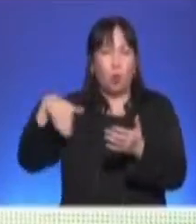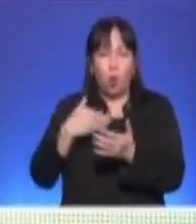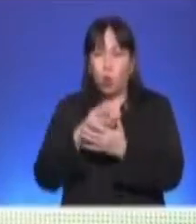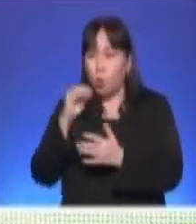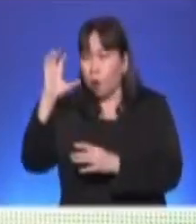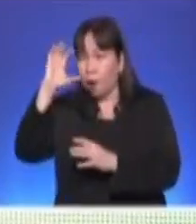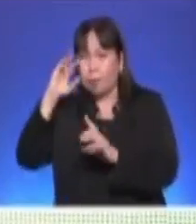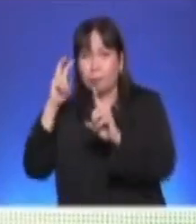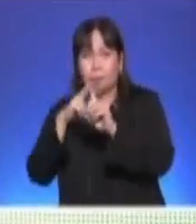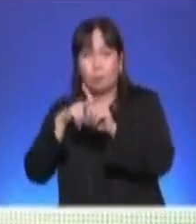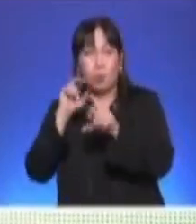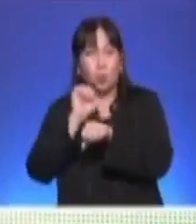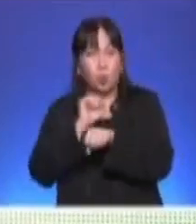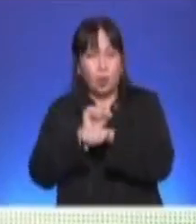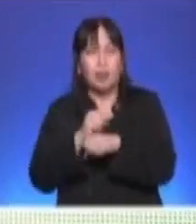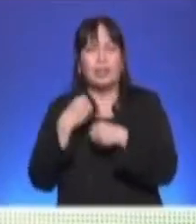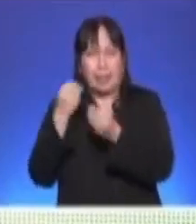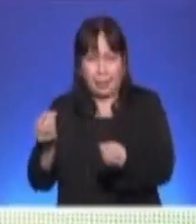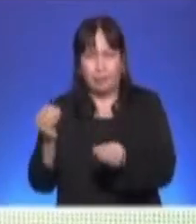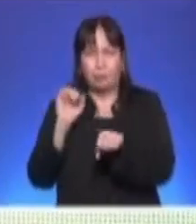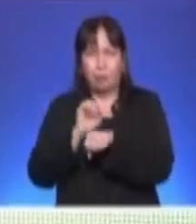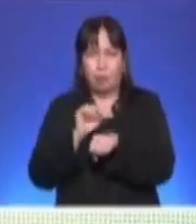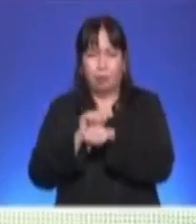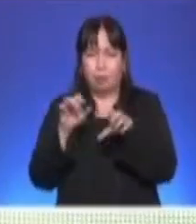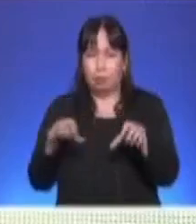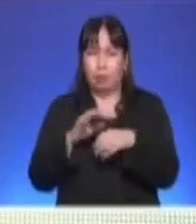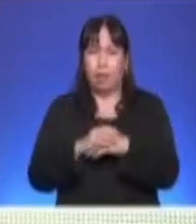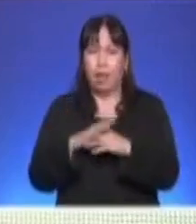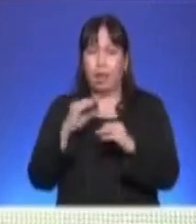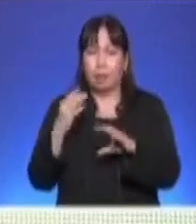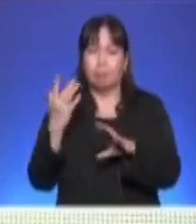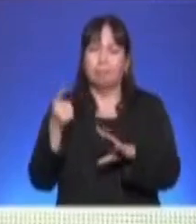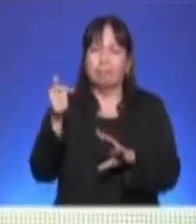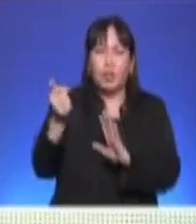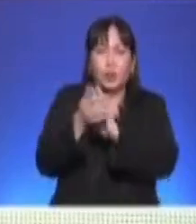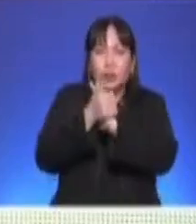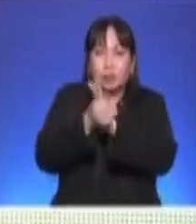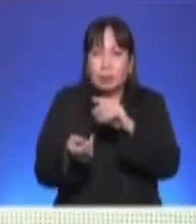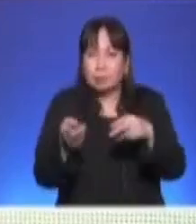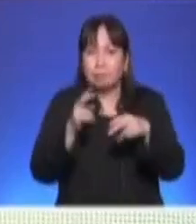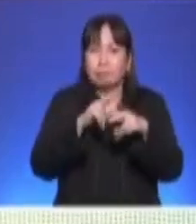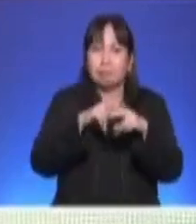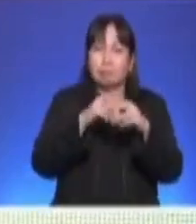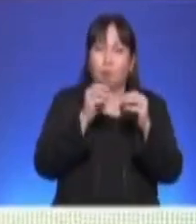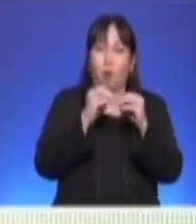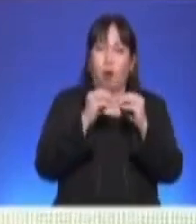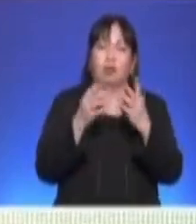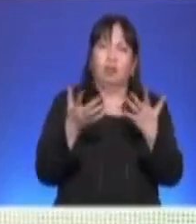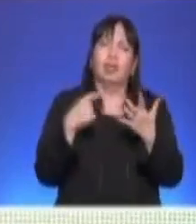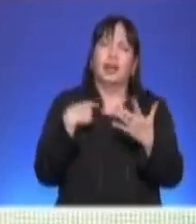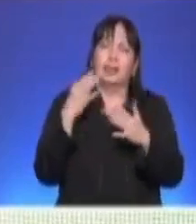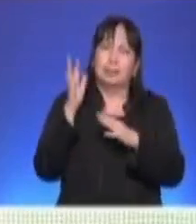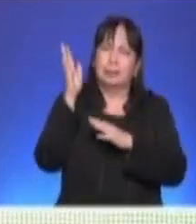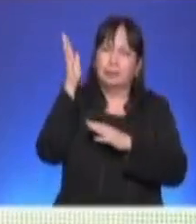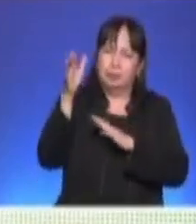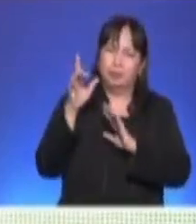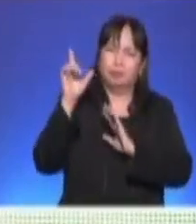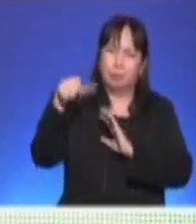dyan, yung pumasok tayo, yung nangyayaring pagbabago din ng